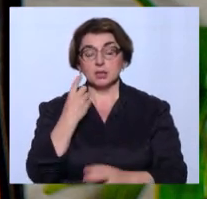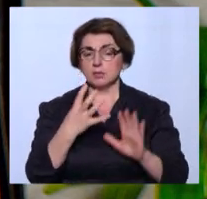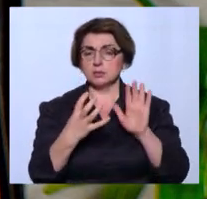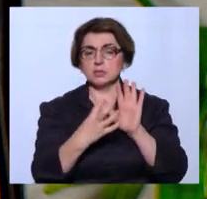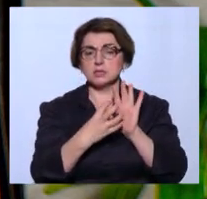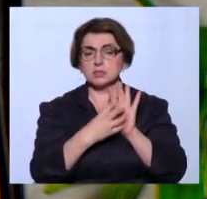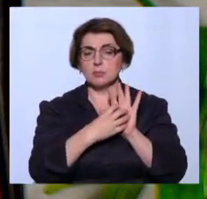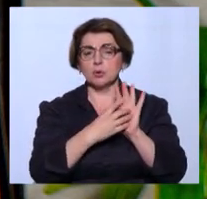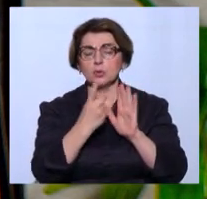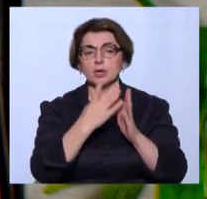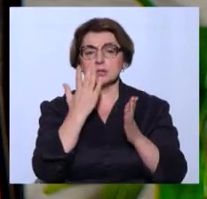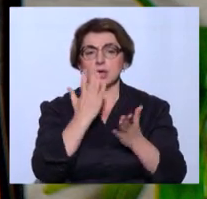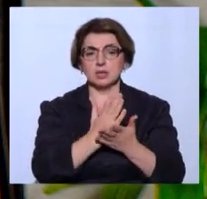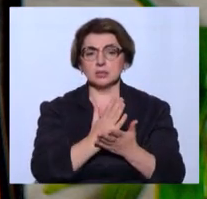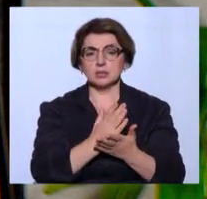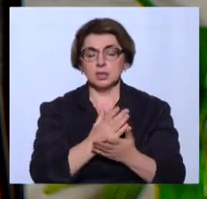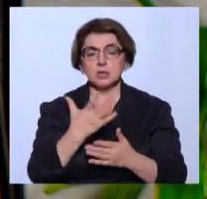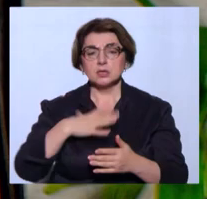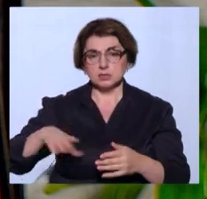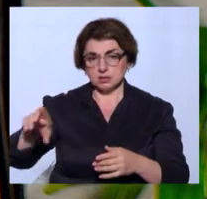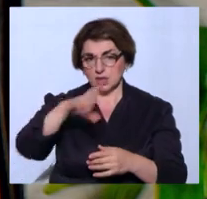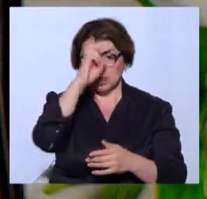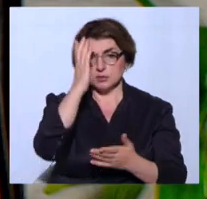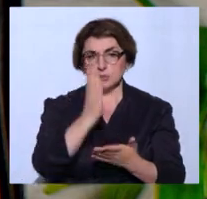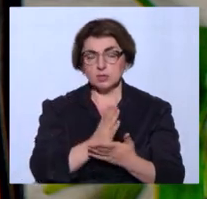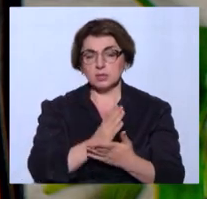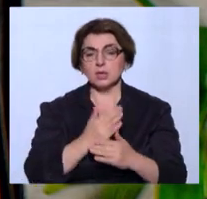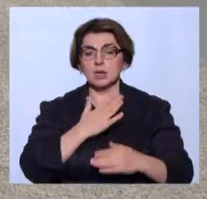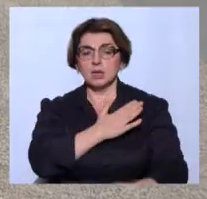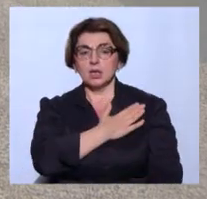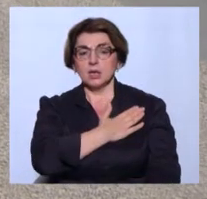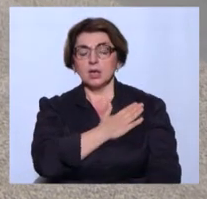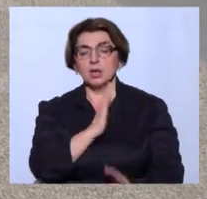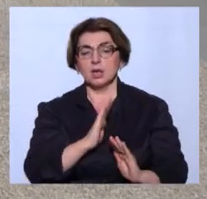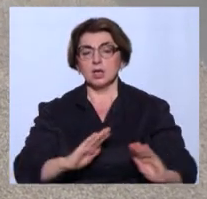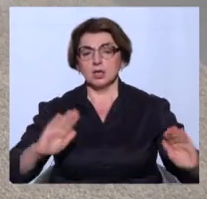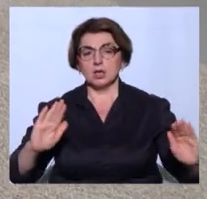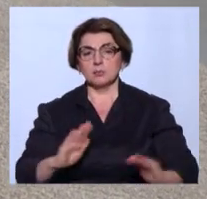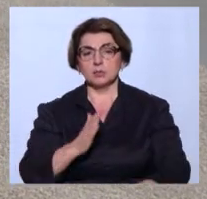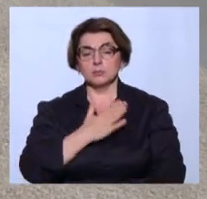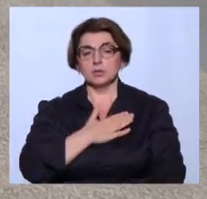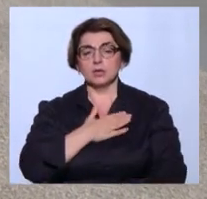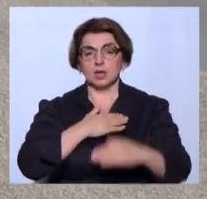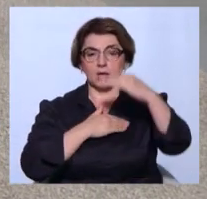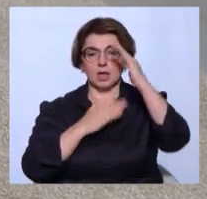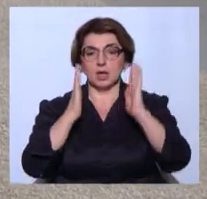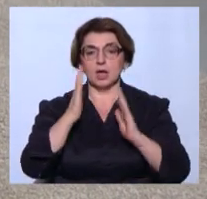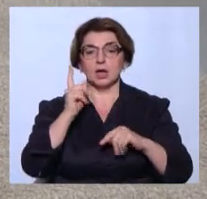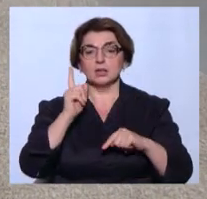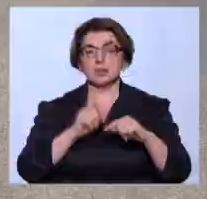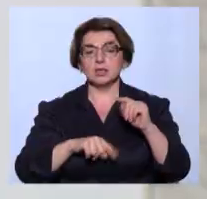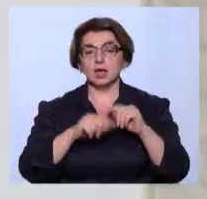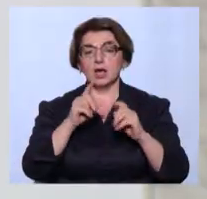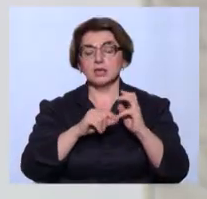სიმბოლო, რომელიც არსებობს ქვეყანაში, ეს არის ჰიმნი. მოვისმინოთ ეს ჰიმნი. უნდა გვახსოვდეს,